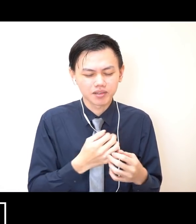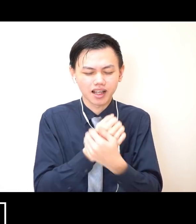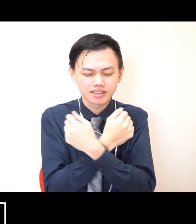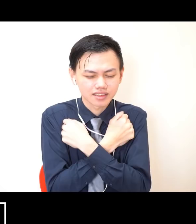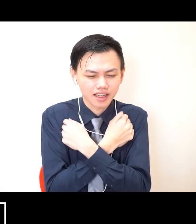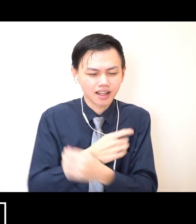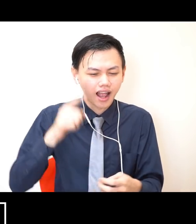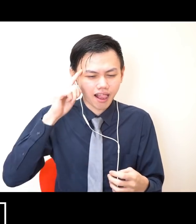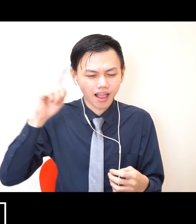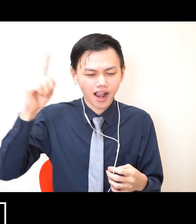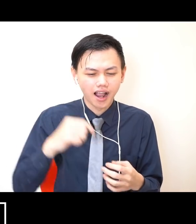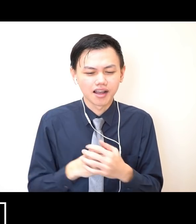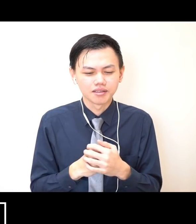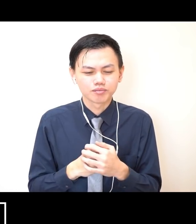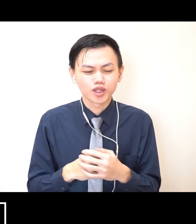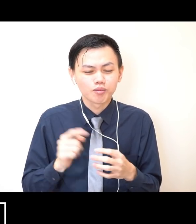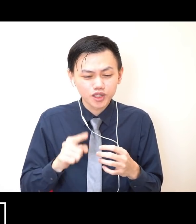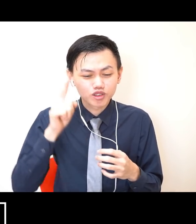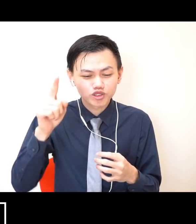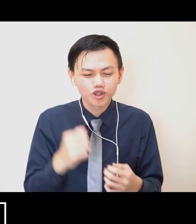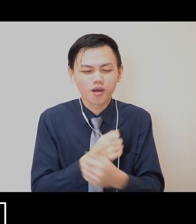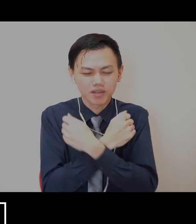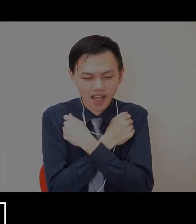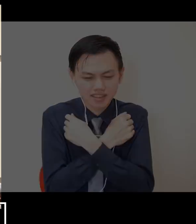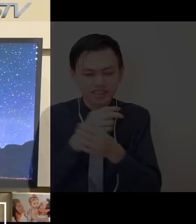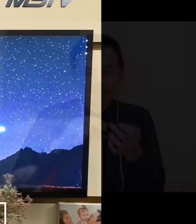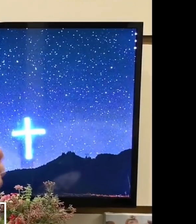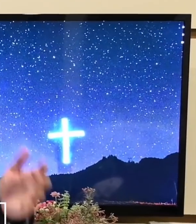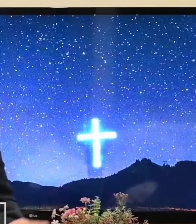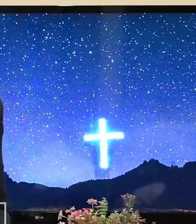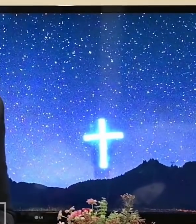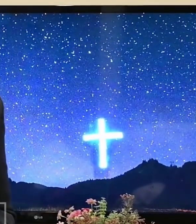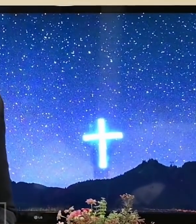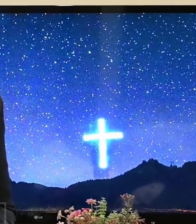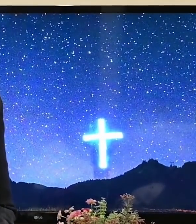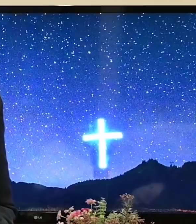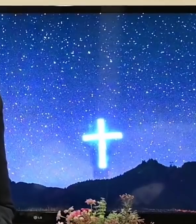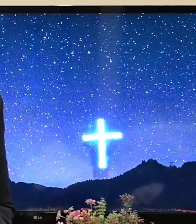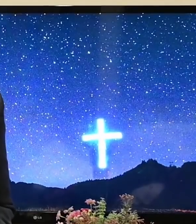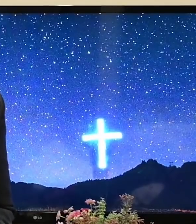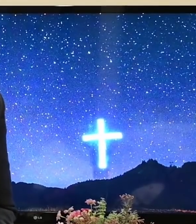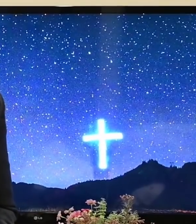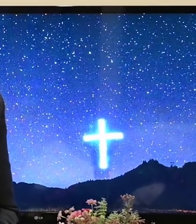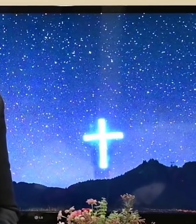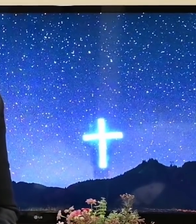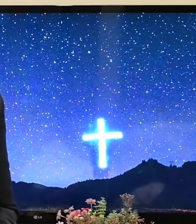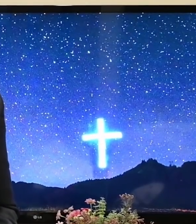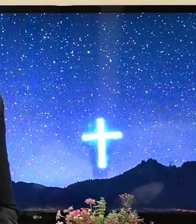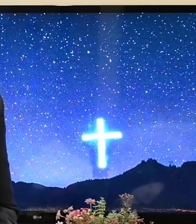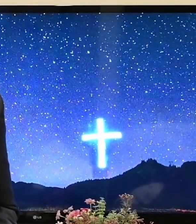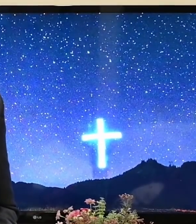Artinya apa? Di tengah-tengah pandemik ini, di tengah-tengah badai yang sedang melanda seluruh